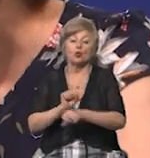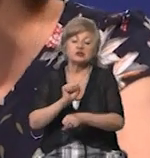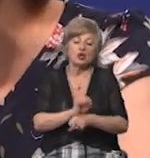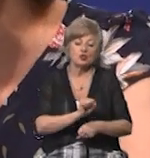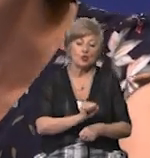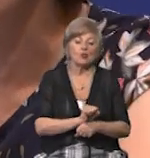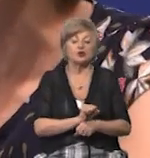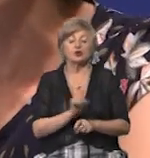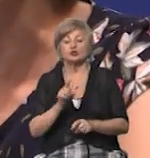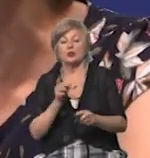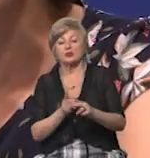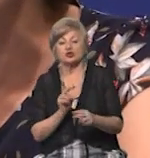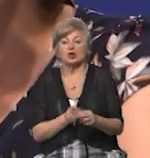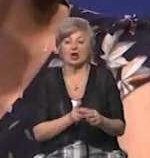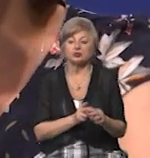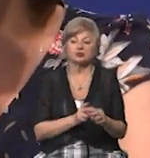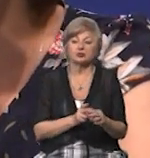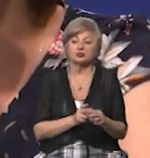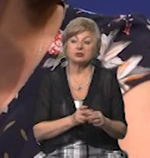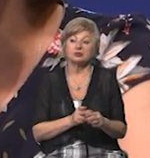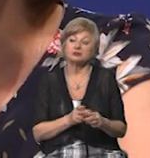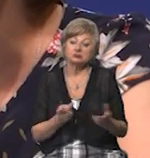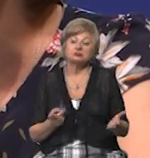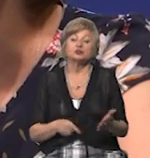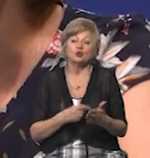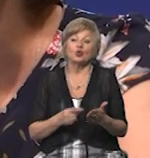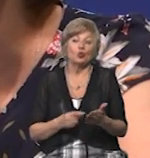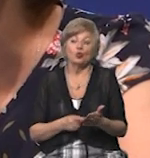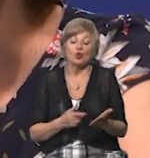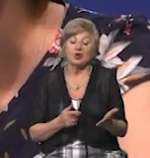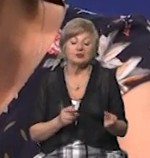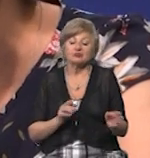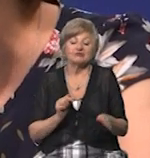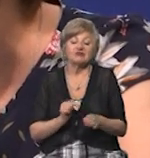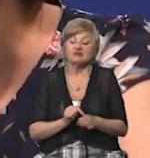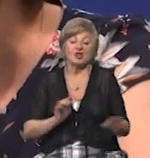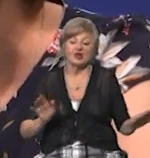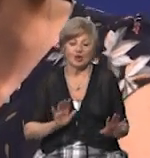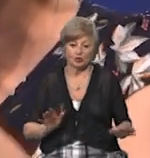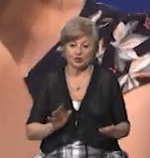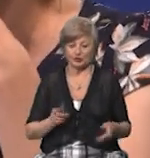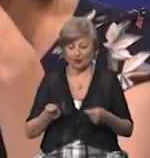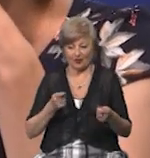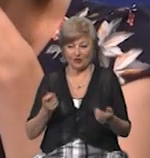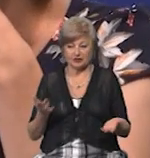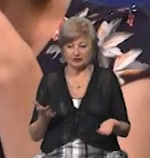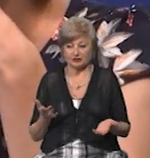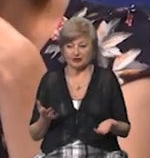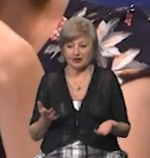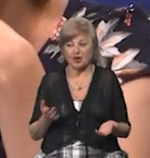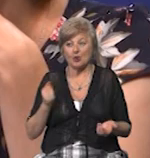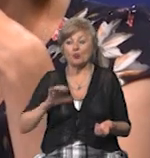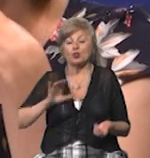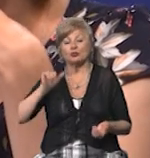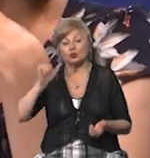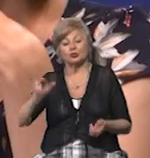там заважало руху саме в цих умовах. Місто на даний момент ніяк не реагує. Ну, я не знаю, може вони, у них там є якийсь